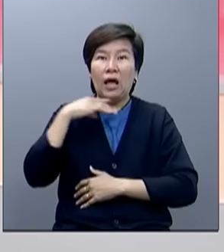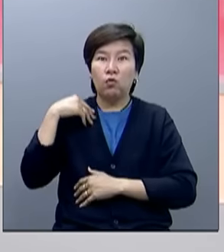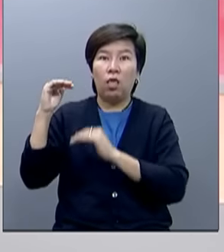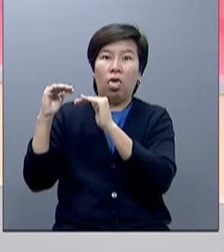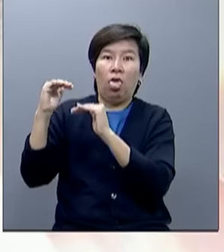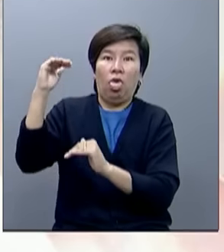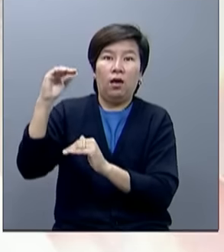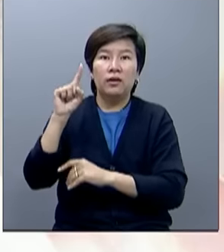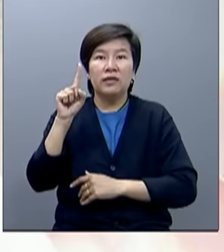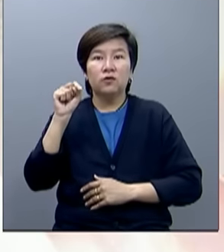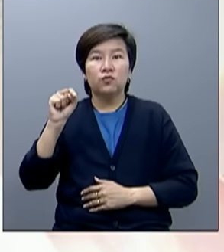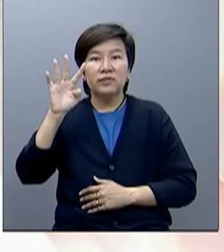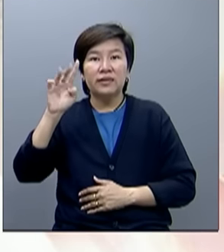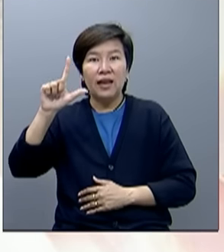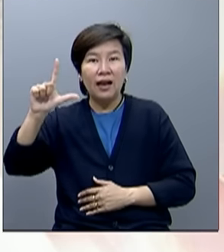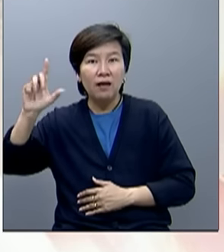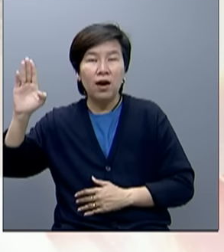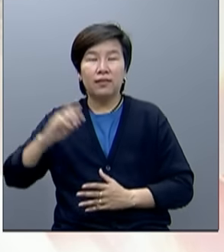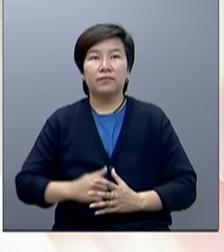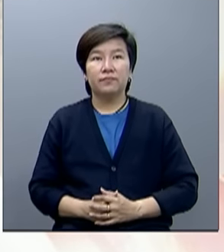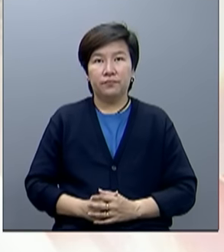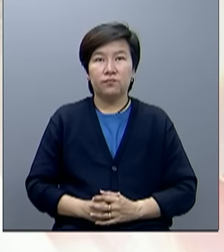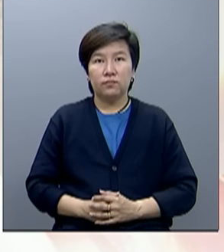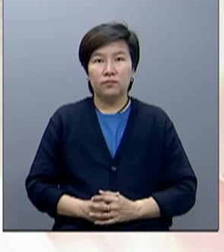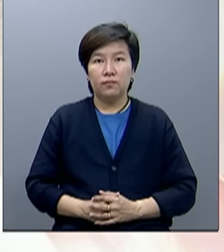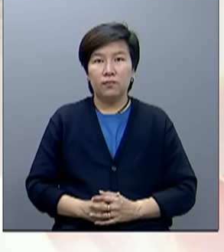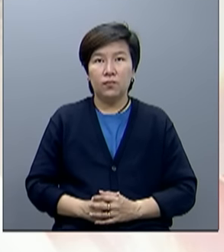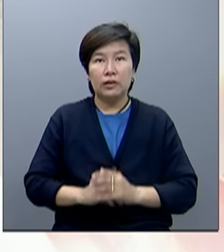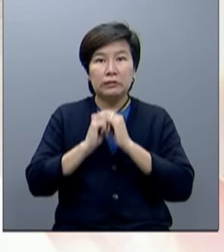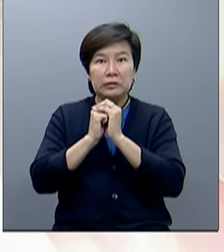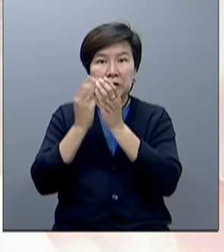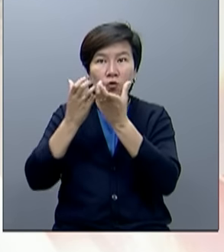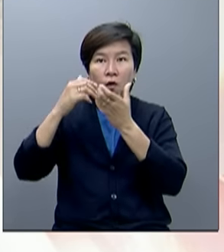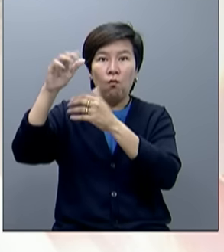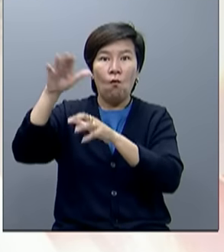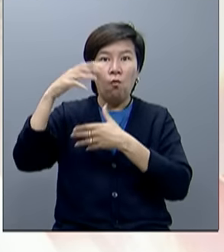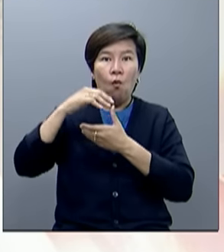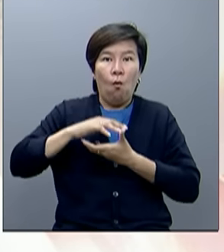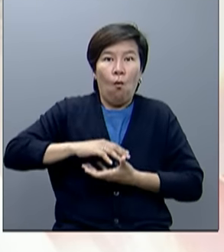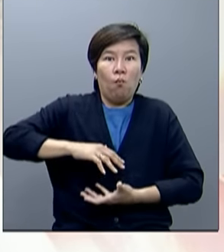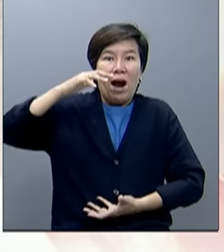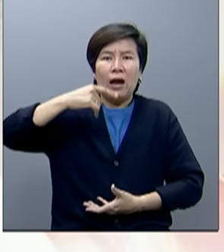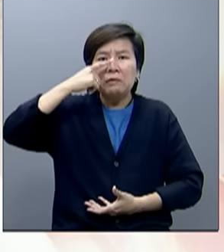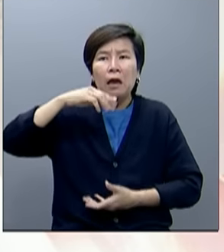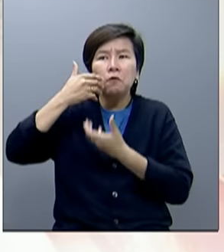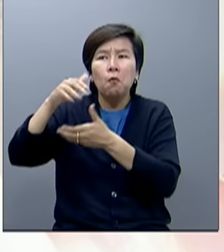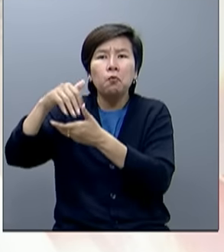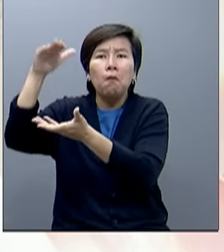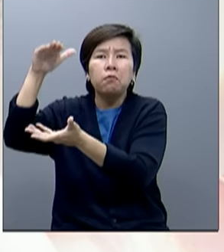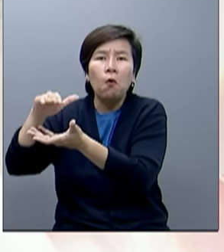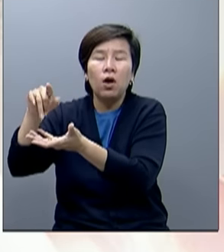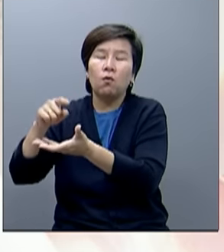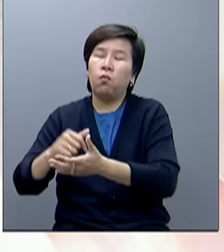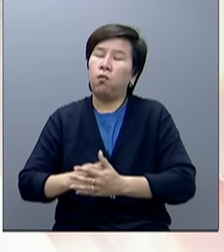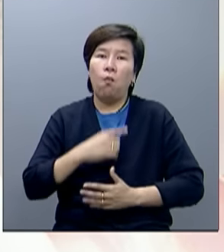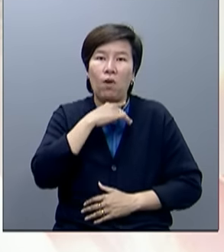บาทแบบนี้นะครับเราหวังแต่ว่าเอ้ยต้องการเงินทุนแล้วเราแฮปปี้ว่าโอ้ปีนี้ทุน fdiจากต่าง